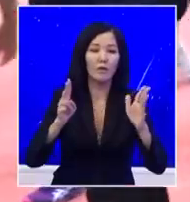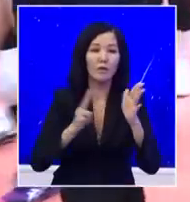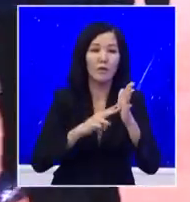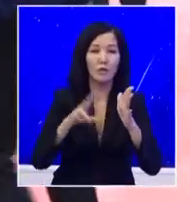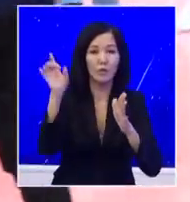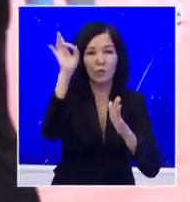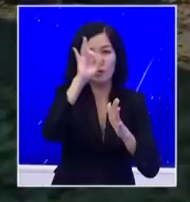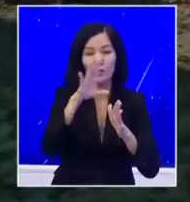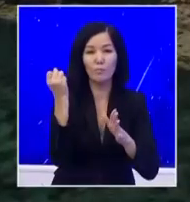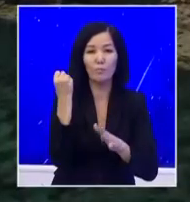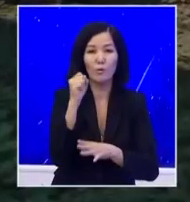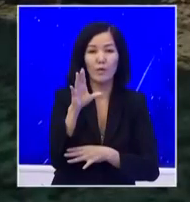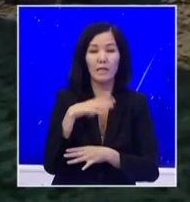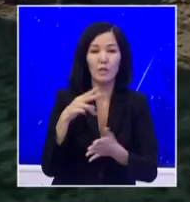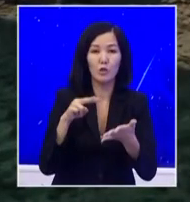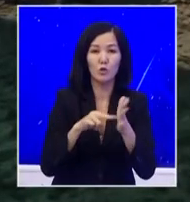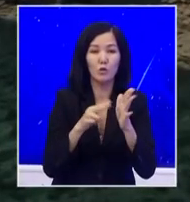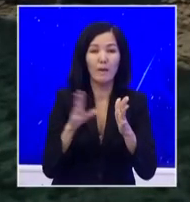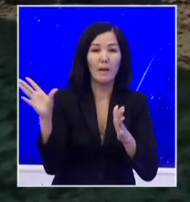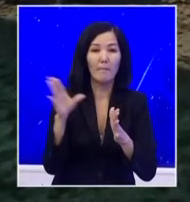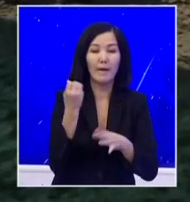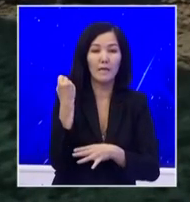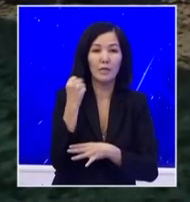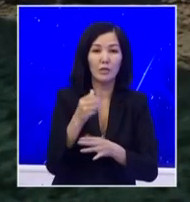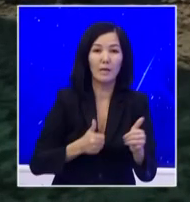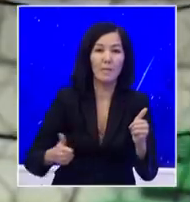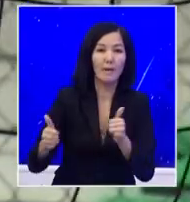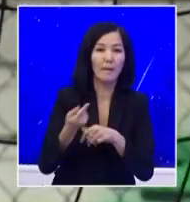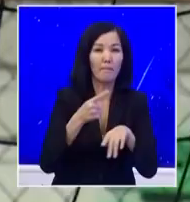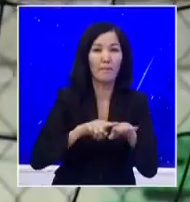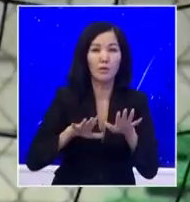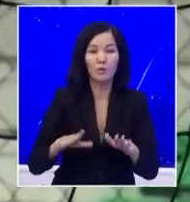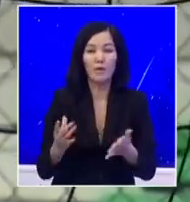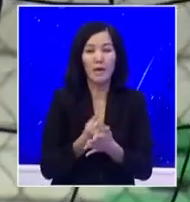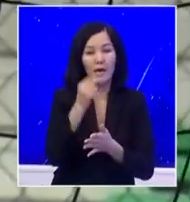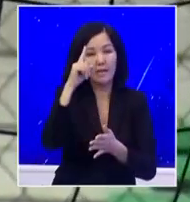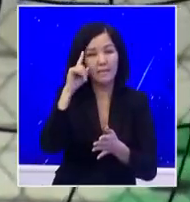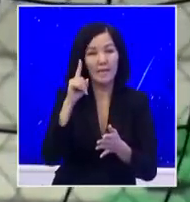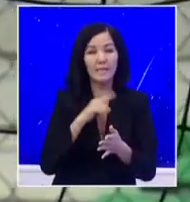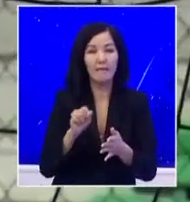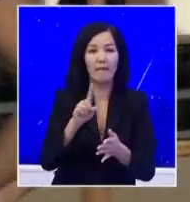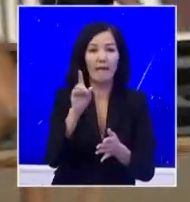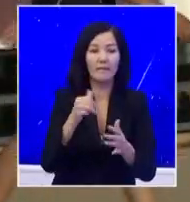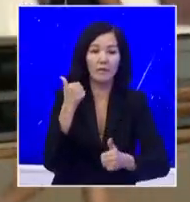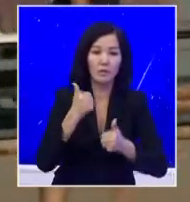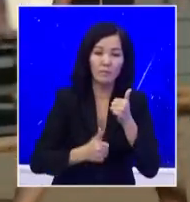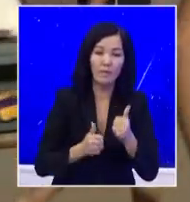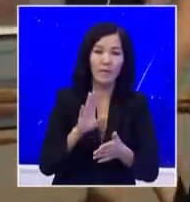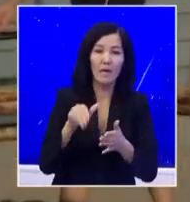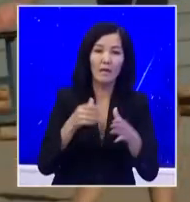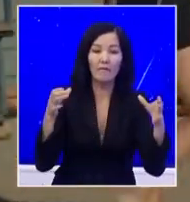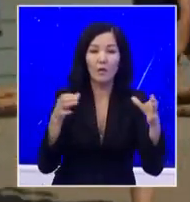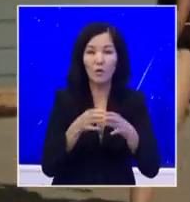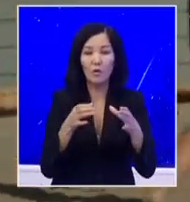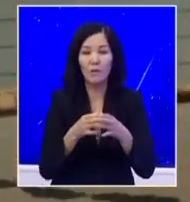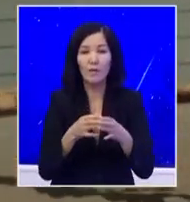чемпион атанды. Биылғы жоспар ешкімге есе жібермей жеңіс тұғырынан көріну. Алда Қазақстан және Азия чемпионаты. Негізгі құрам